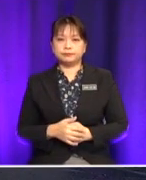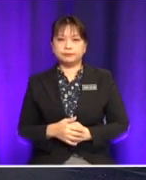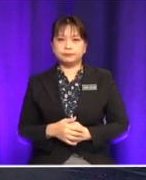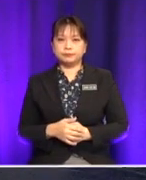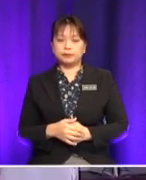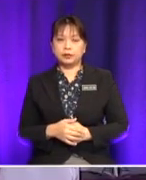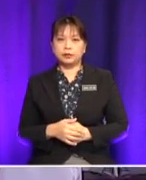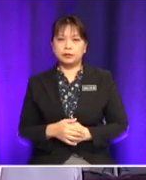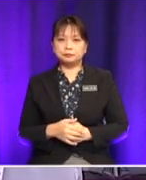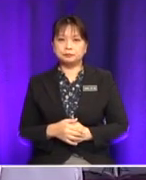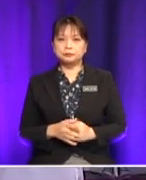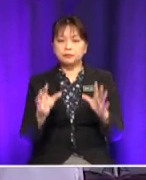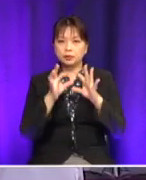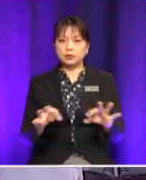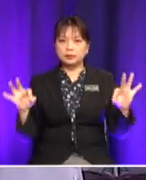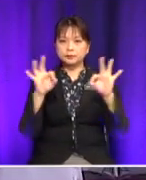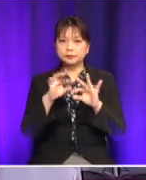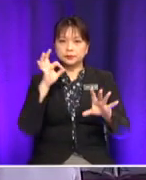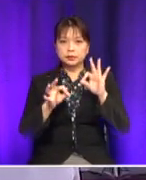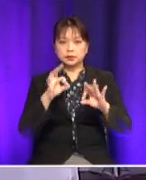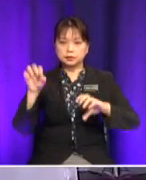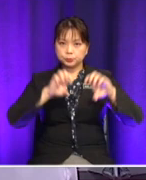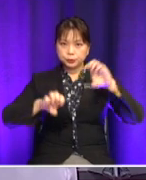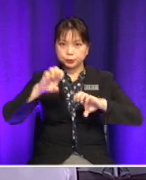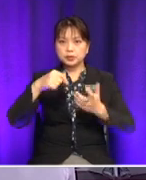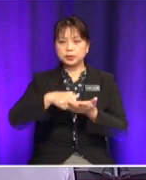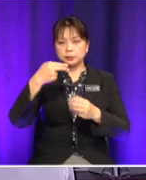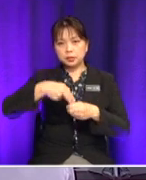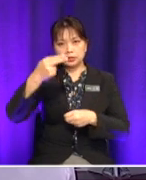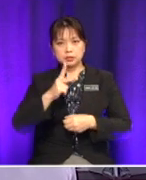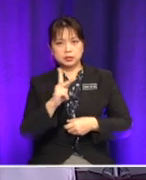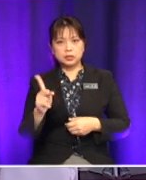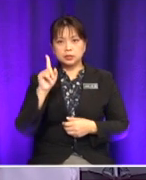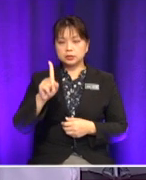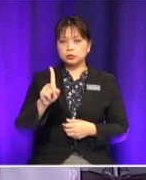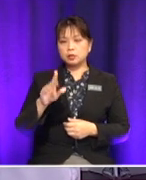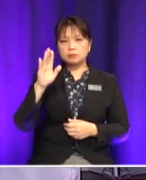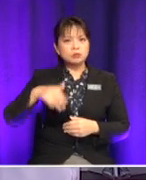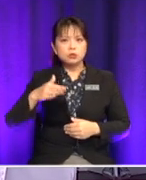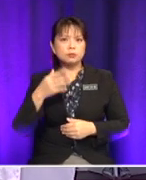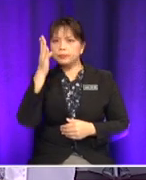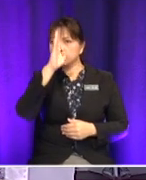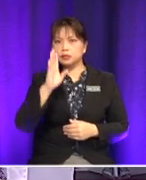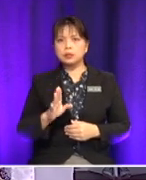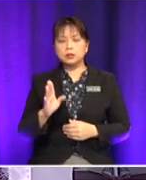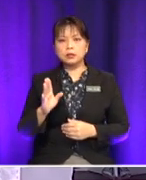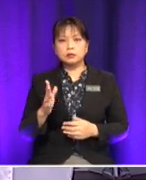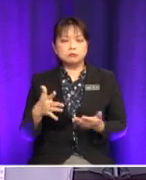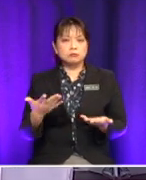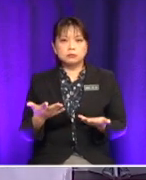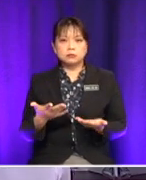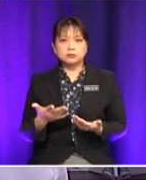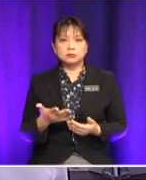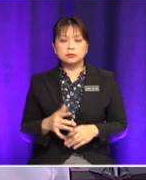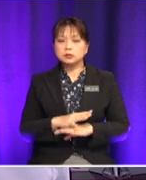penting sebab kata lah ini eksperimen Ini menghasilkan sesuatu yang belum pernah ada orang lain Jadi laporan itu boleh menjadi